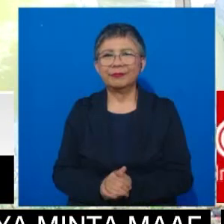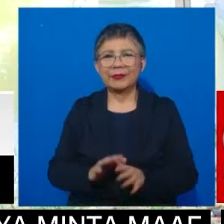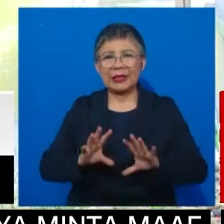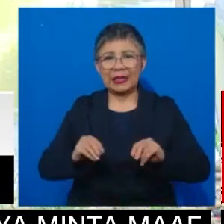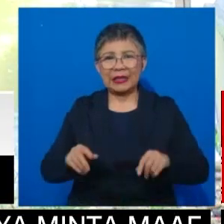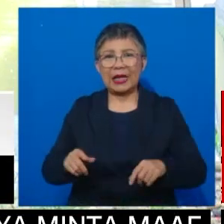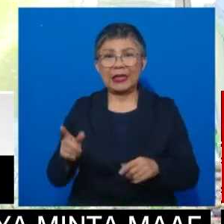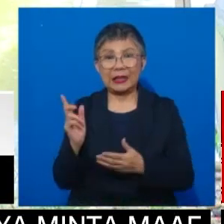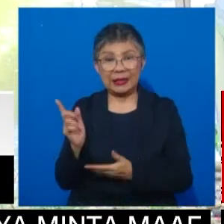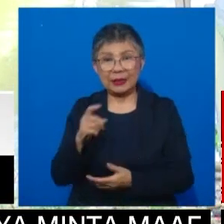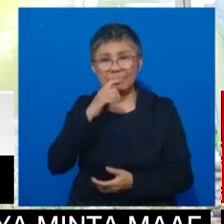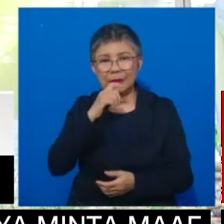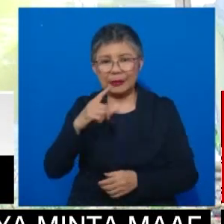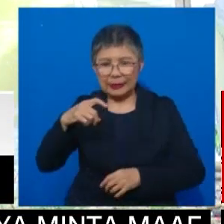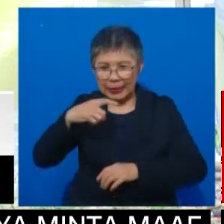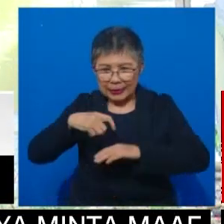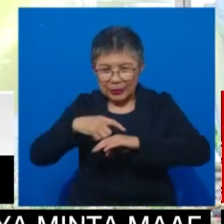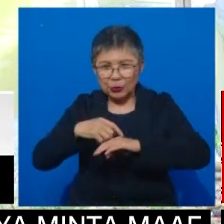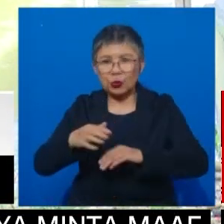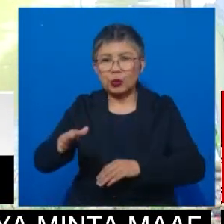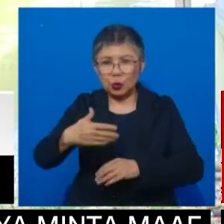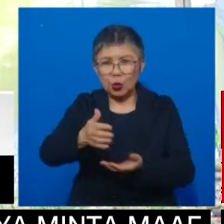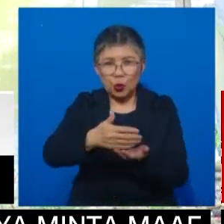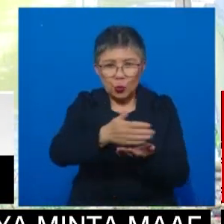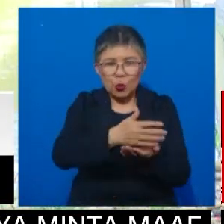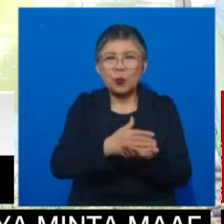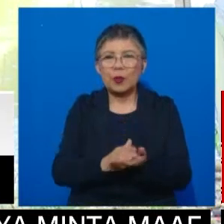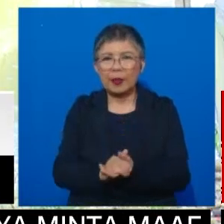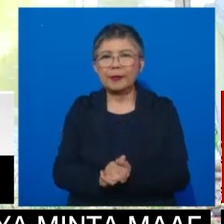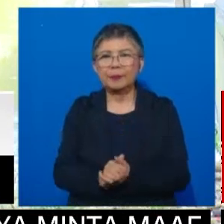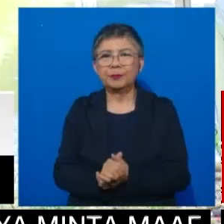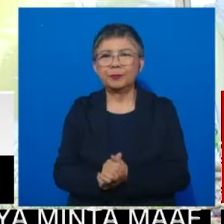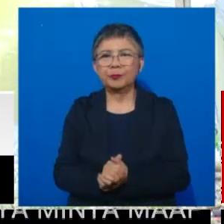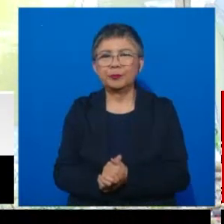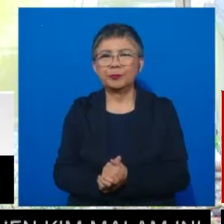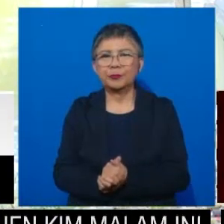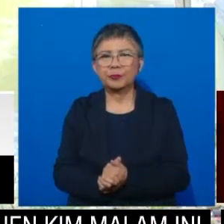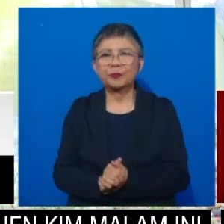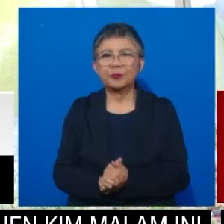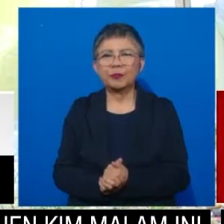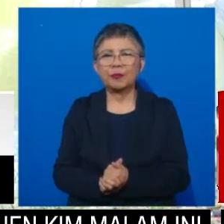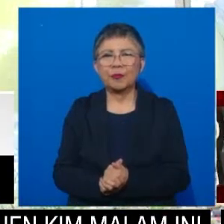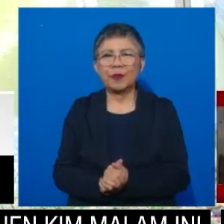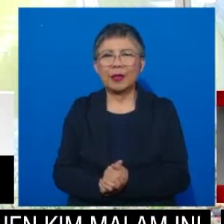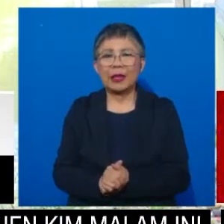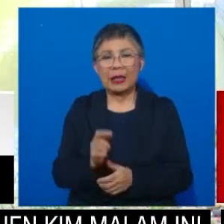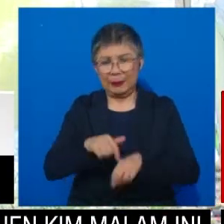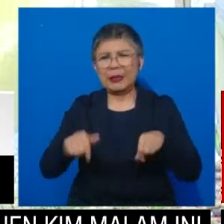mencari cacing sutra untuk dikumpulkan. Iya, betul, Pak. Mungkin ya adanya di